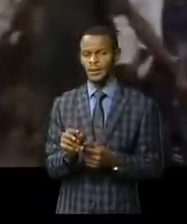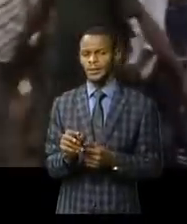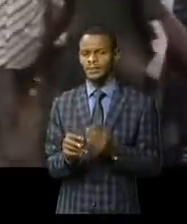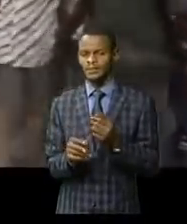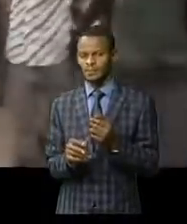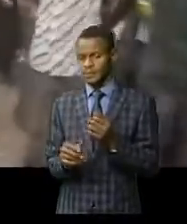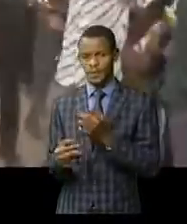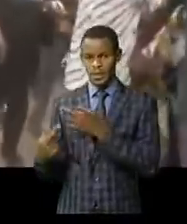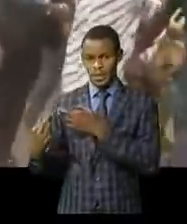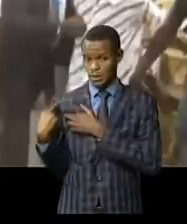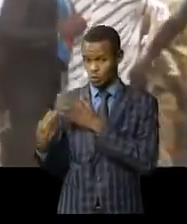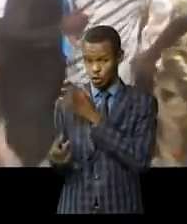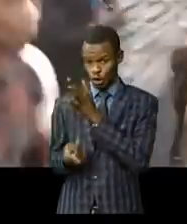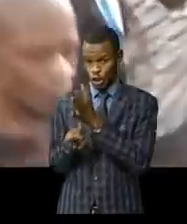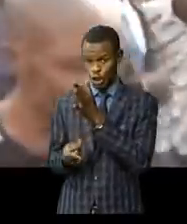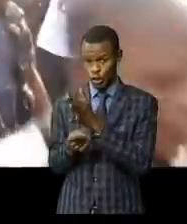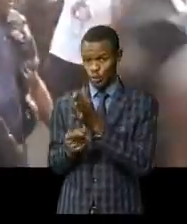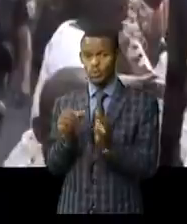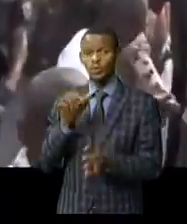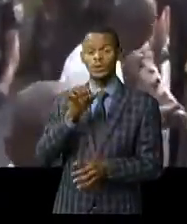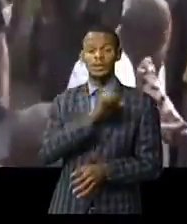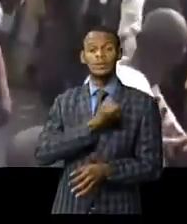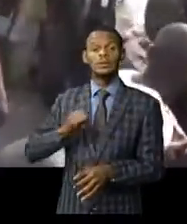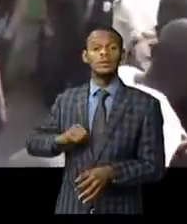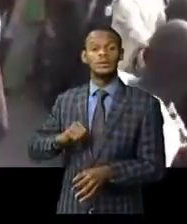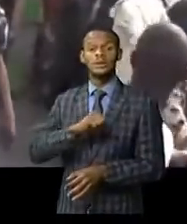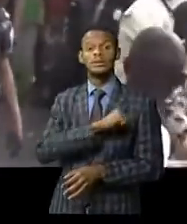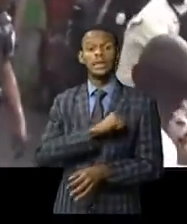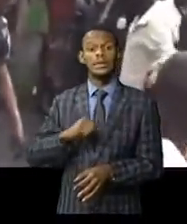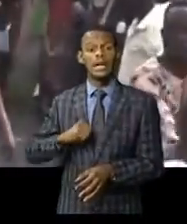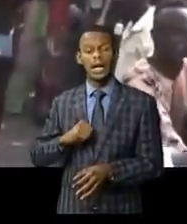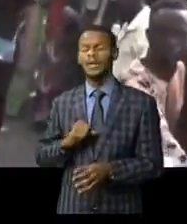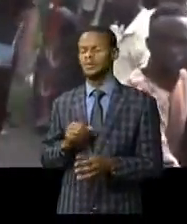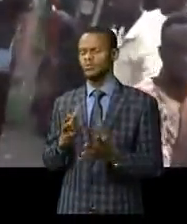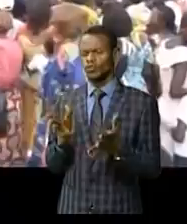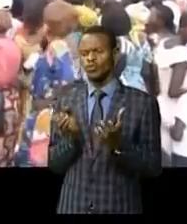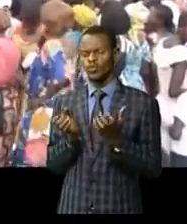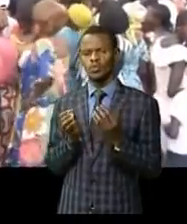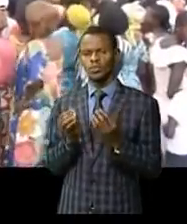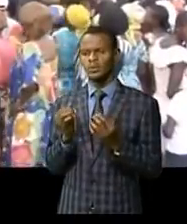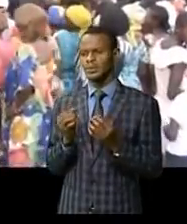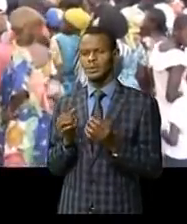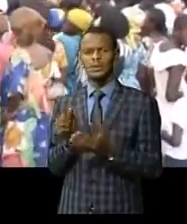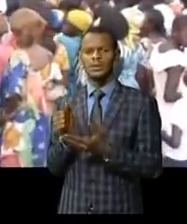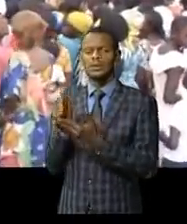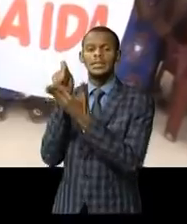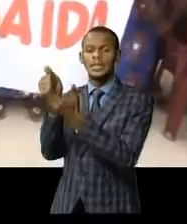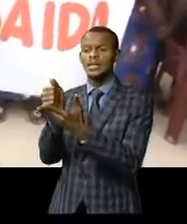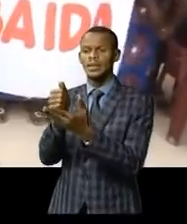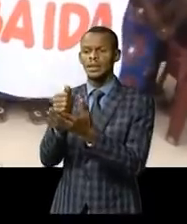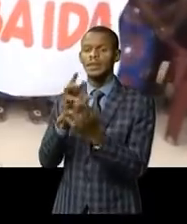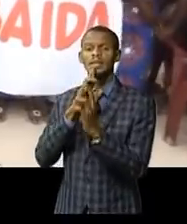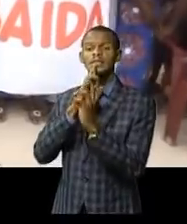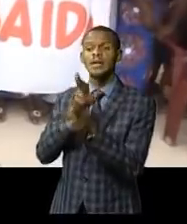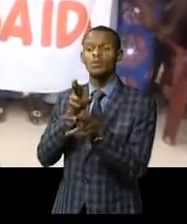adjointe du Sénat, Ida Kidima Nzumba, a voulu par sa présence apporter divers avis et même des réponses à certains problèmes sociaux de